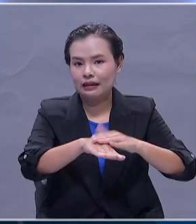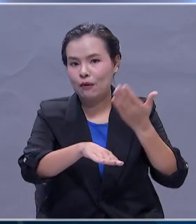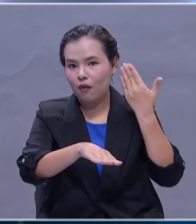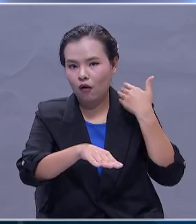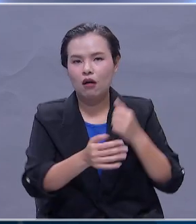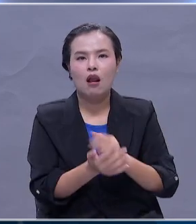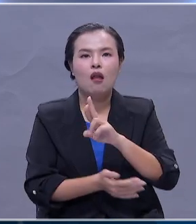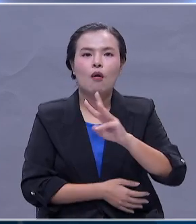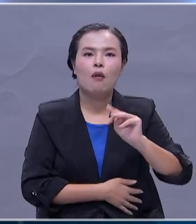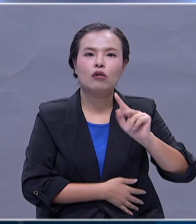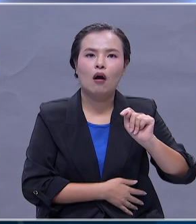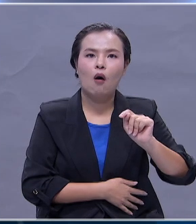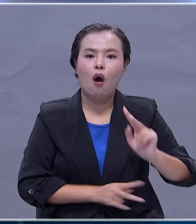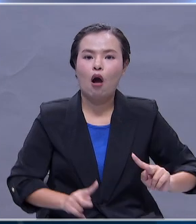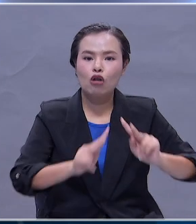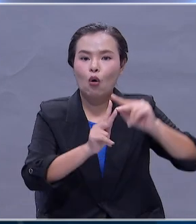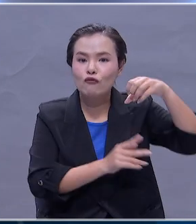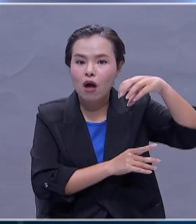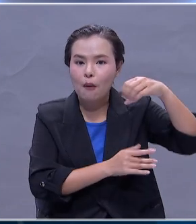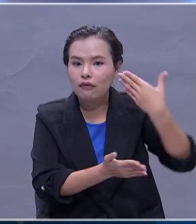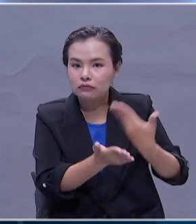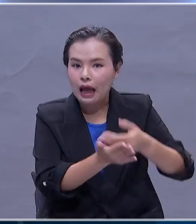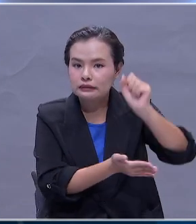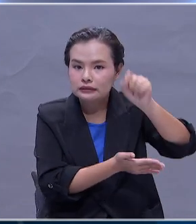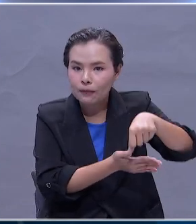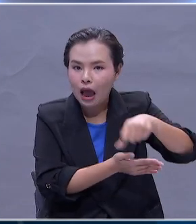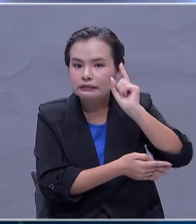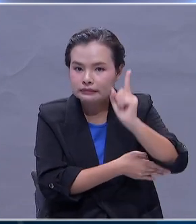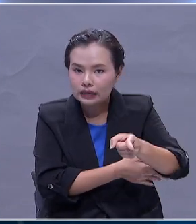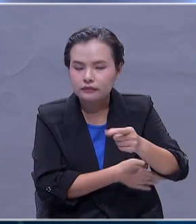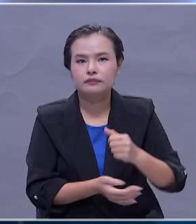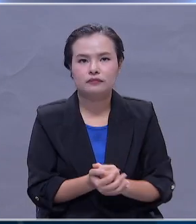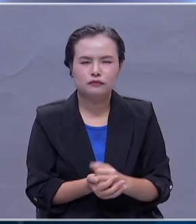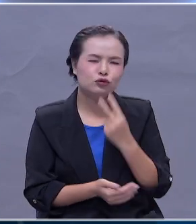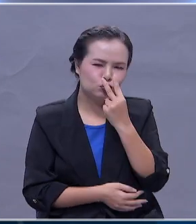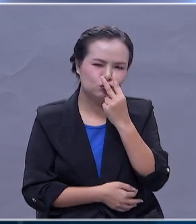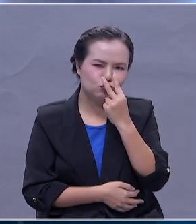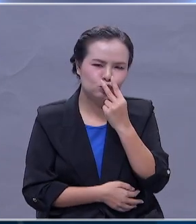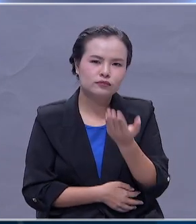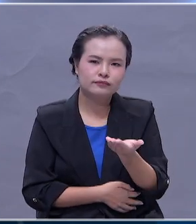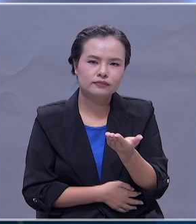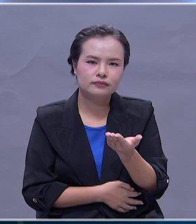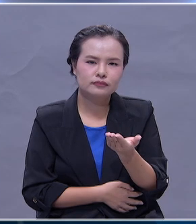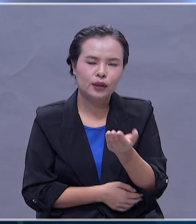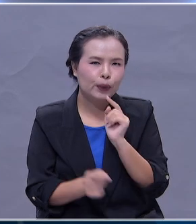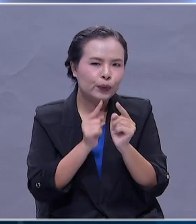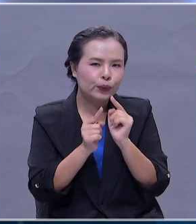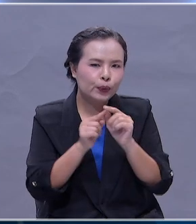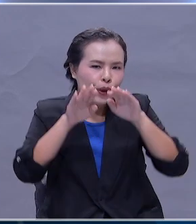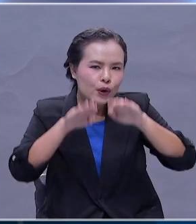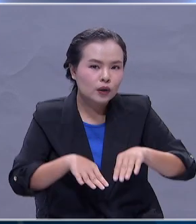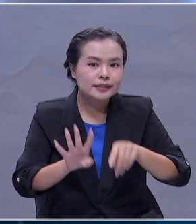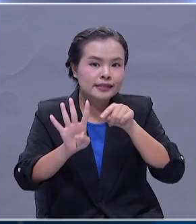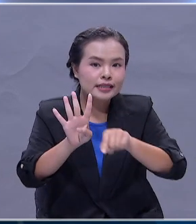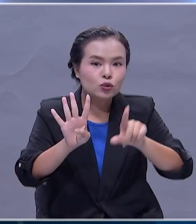รัฐมนตรีพลังงานพอมีคนไปถามว่าตกลงว่าจะเป็นราคานี้จริงหรอท่านก็บอกว่าเอาล่ะเดี๋ยวจะดูให้ก็ต่อรองมาสักเหลือ 10 4บาท 20